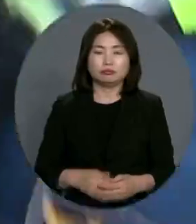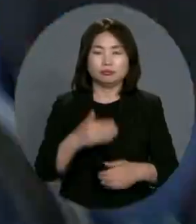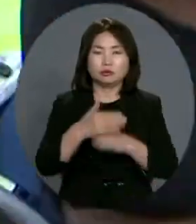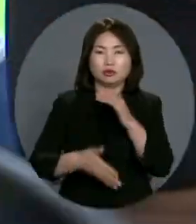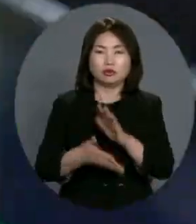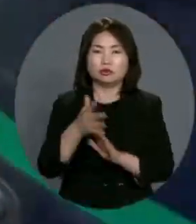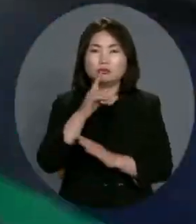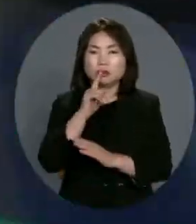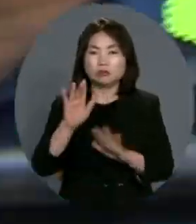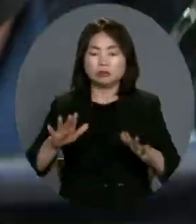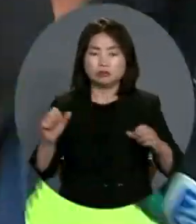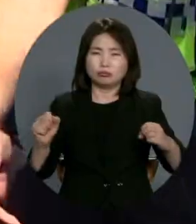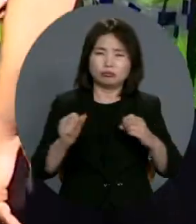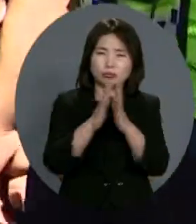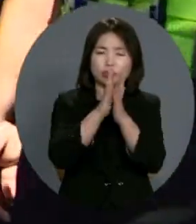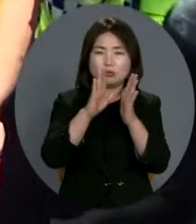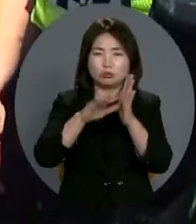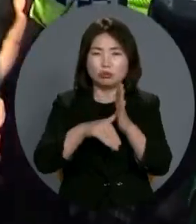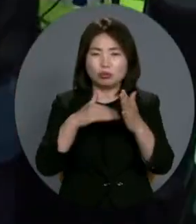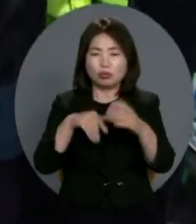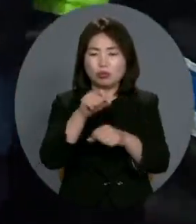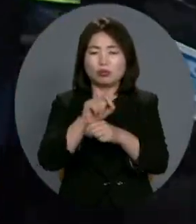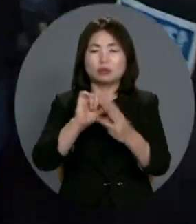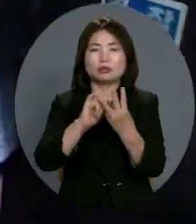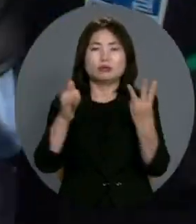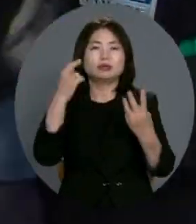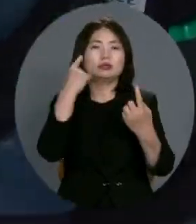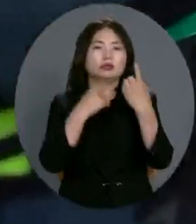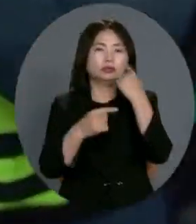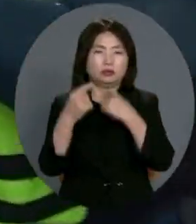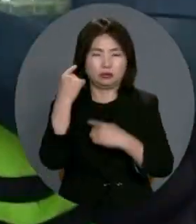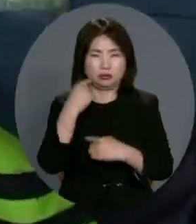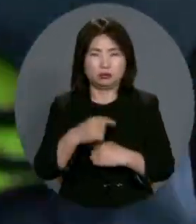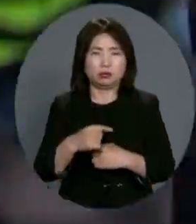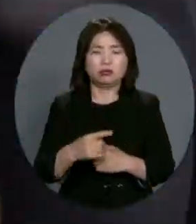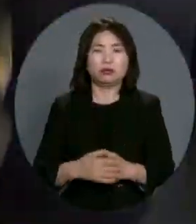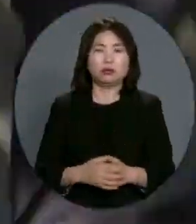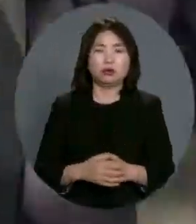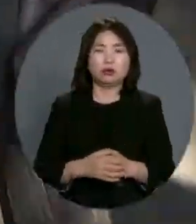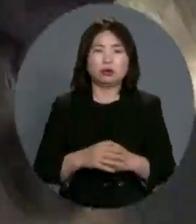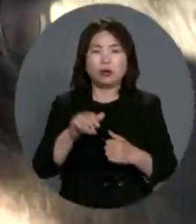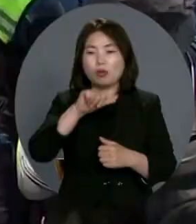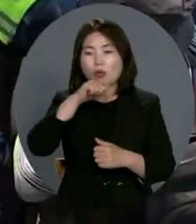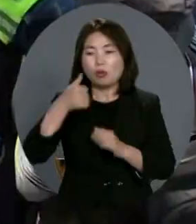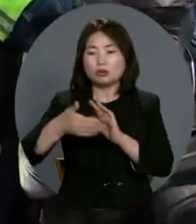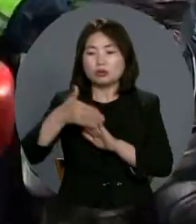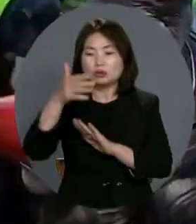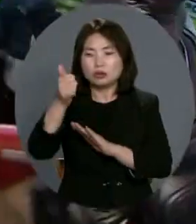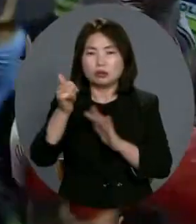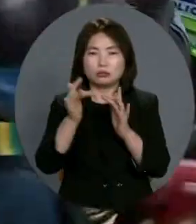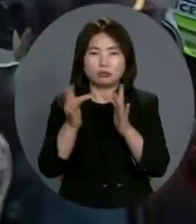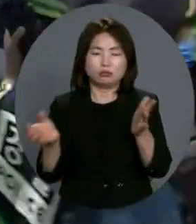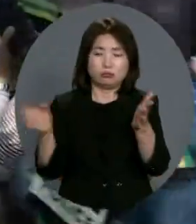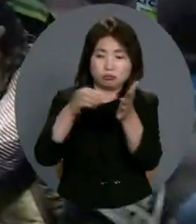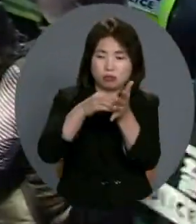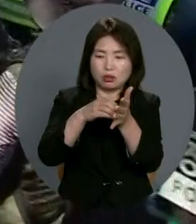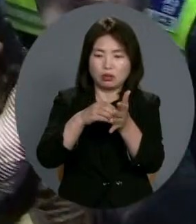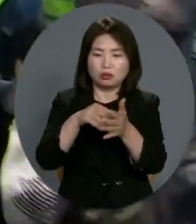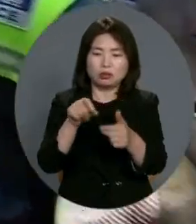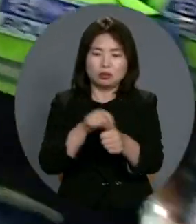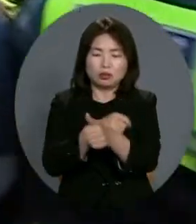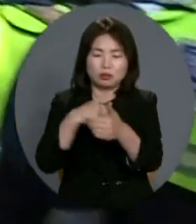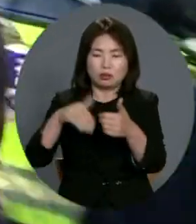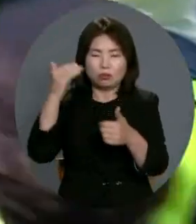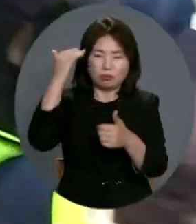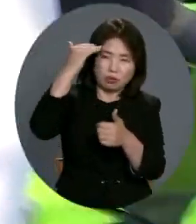대구시에 따르면 이번 충돌 때 공무원 3명이 다친 걸로 알려졌습니다. 홍 시장은 SNS를 통해 특수